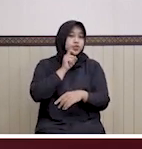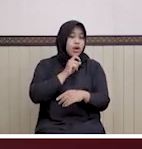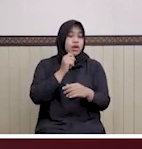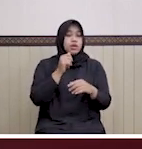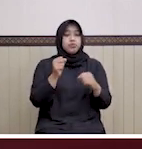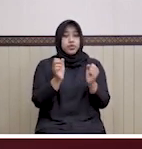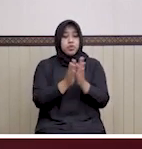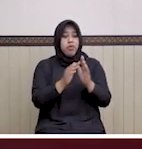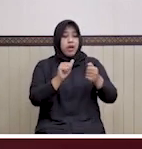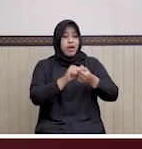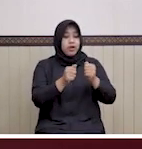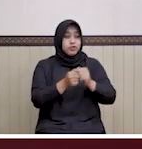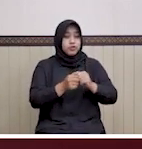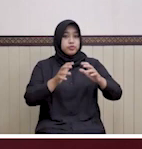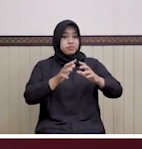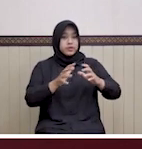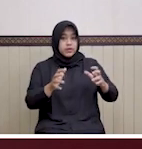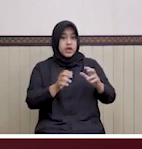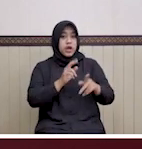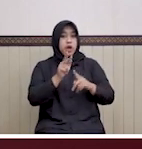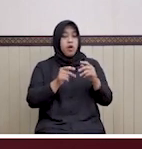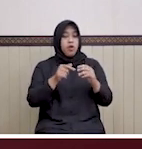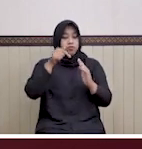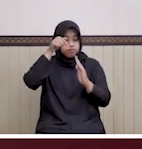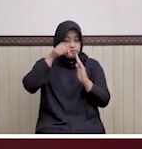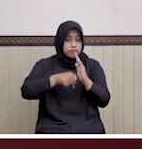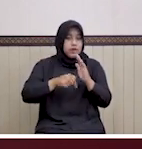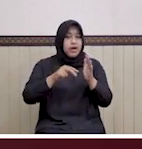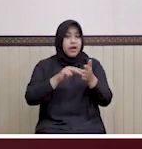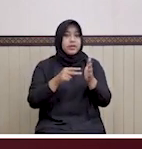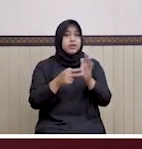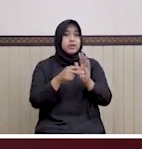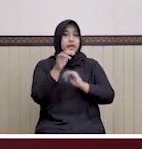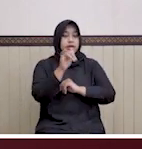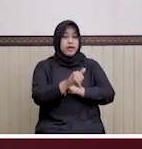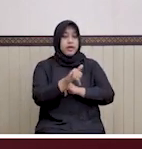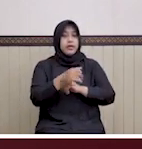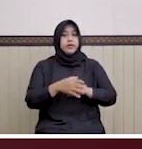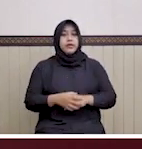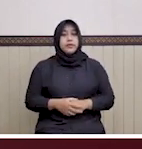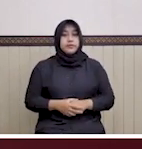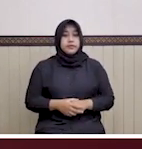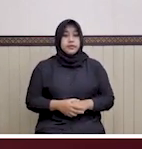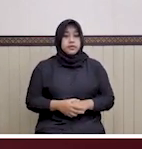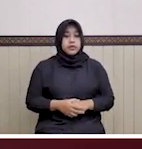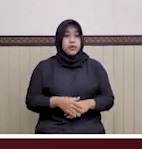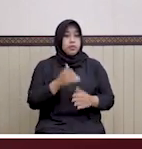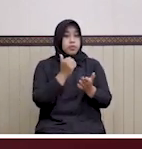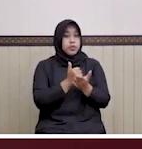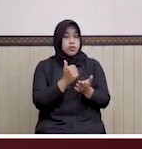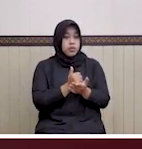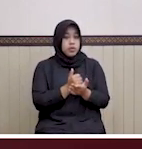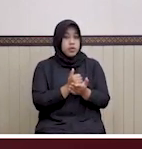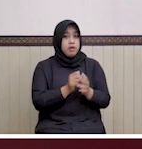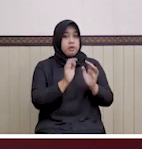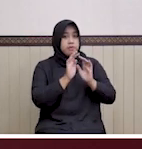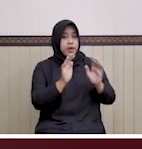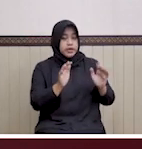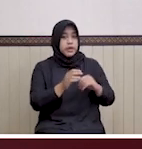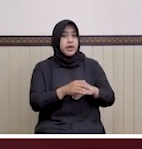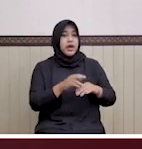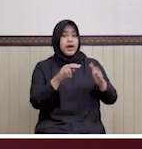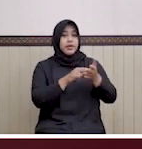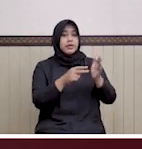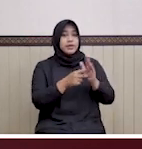cukup besar dan kalau kita telisik dari definisinya Mbak bisa sangat banyak gitu karena misinya